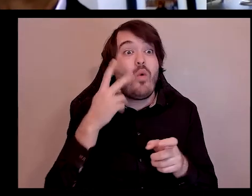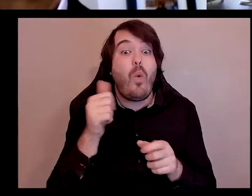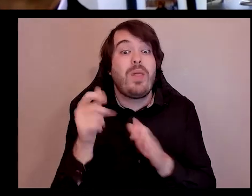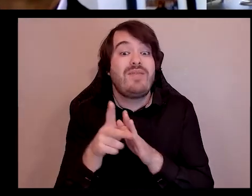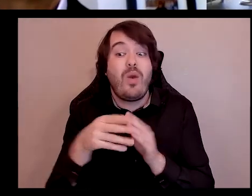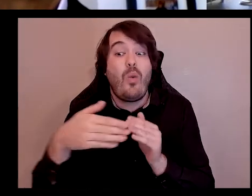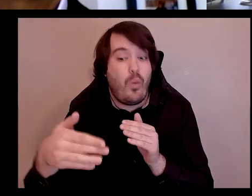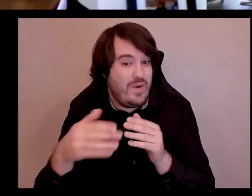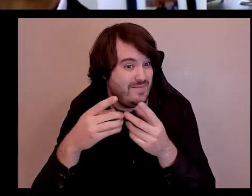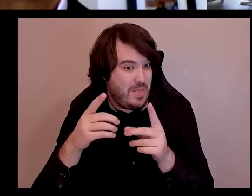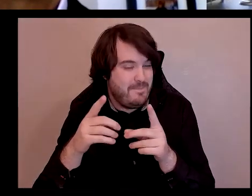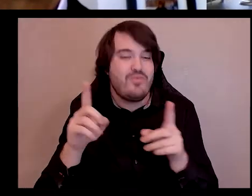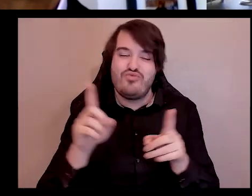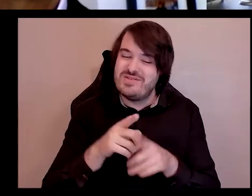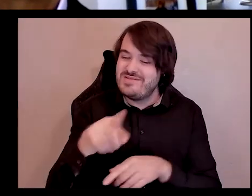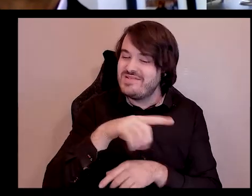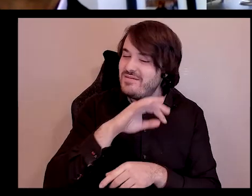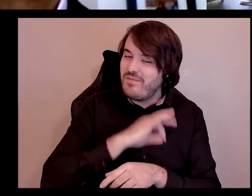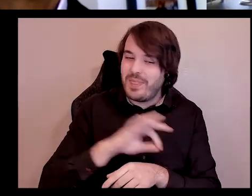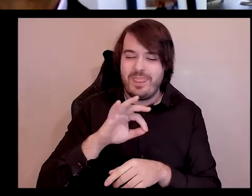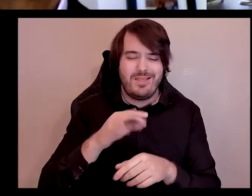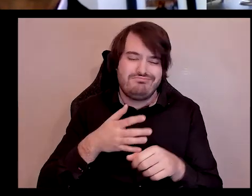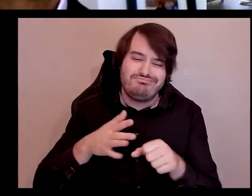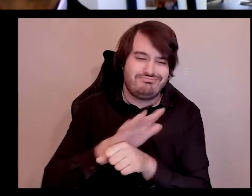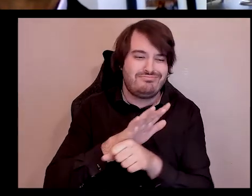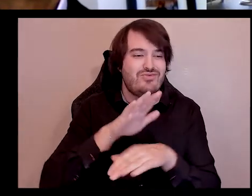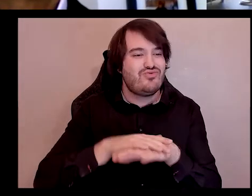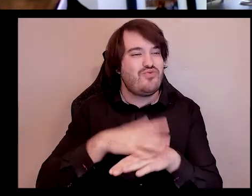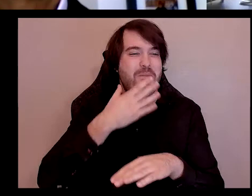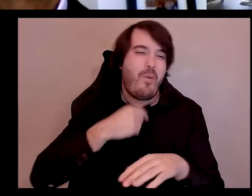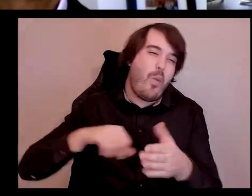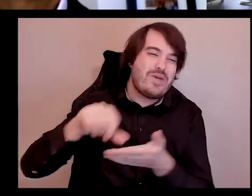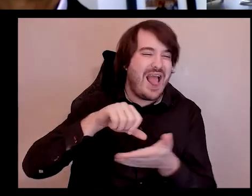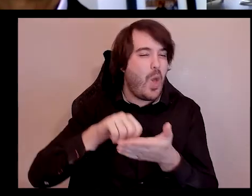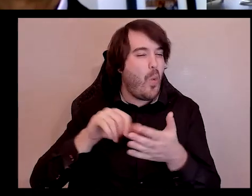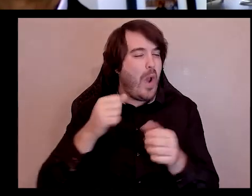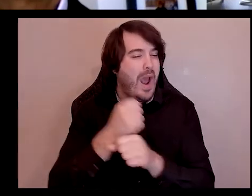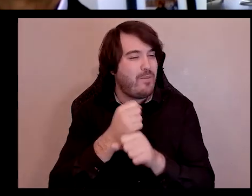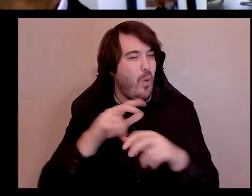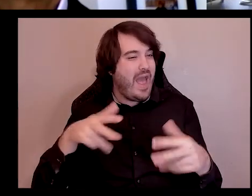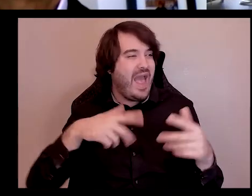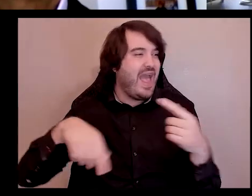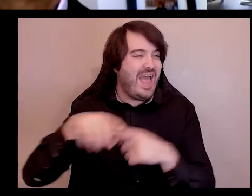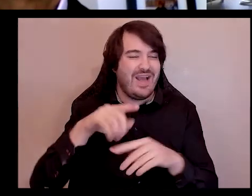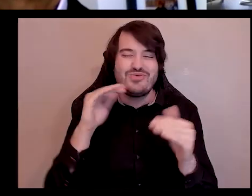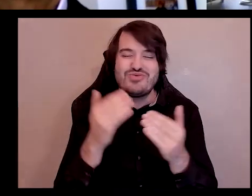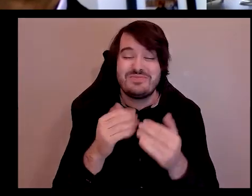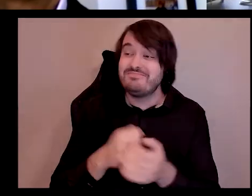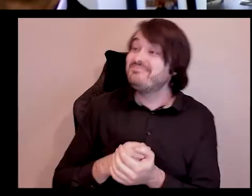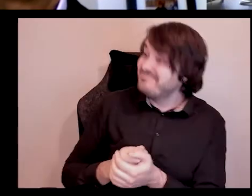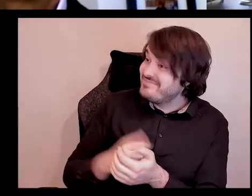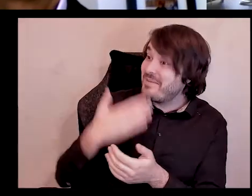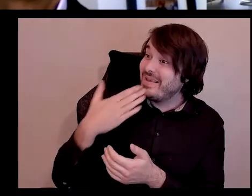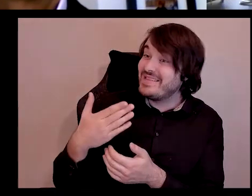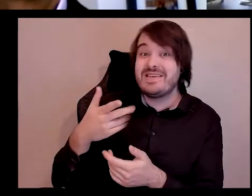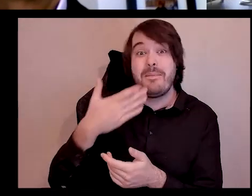Laval. On a tellement hâte de voir ça. Un grand merci tout le monde d'avoir été des nôtres pour cette petite capsule-là. On vous invite à découvrir les autres